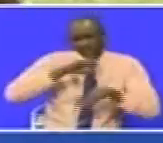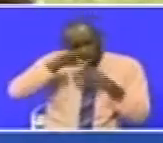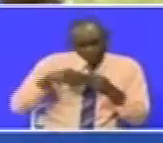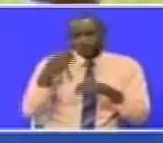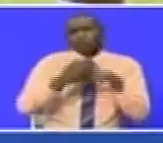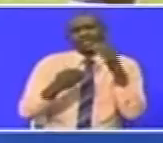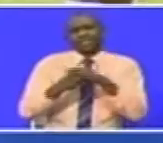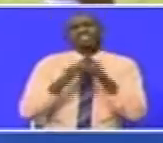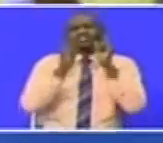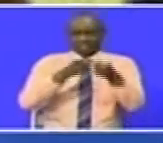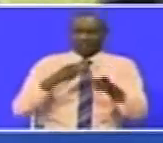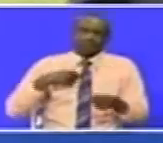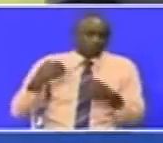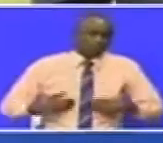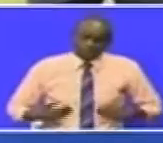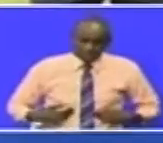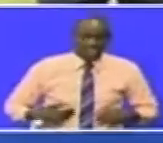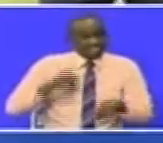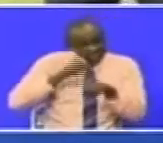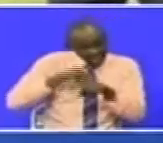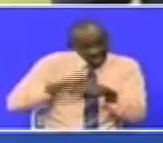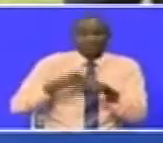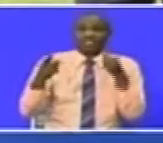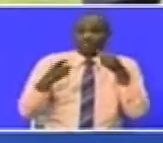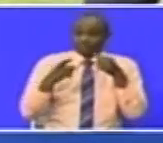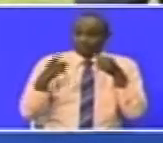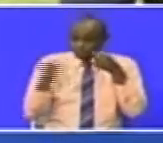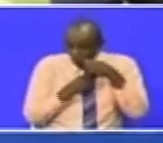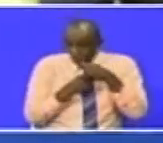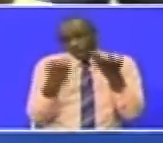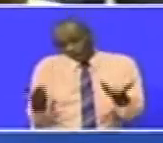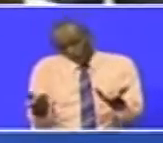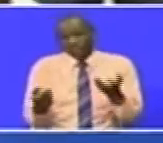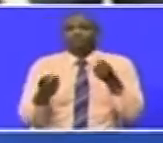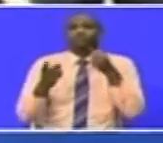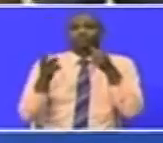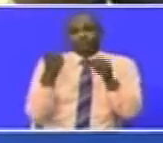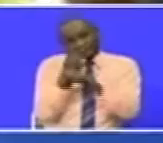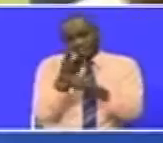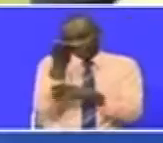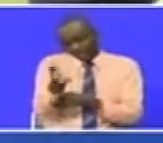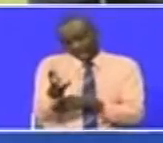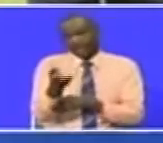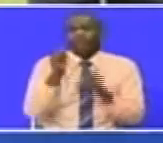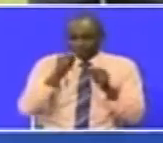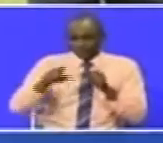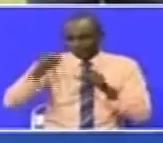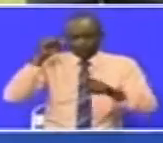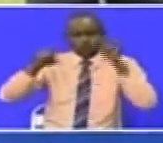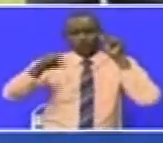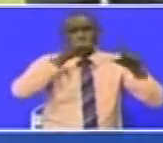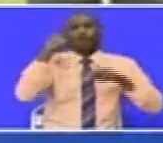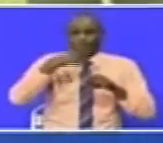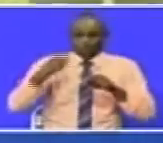tujenge vijana. Ili ikifika mwezi wa 6, ifike mwezi wa 12, tunaanza pata pale tunachagua vijana wale